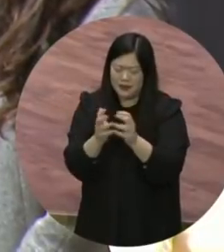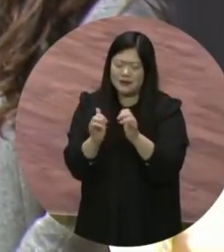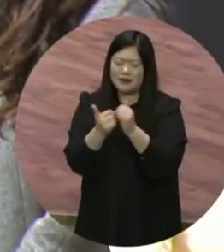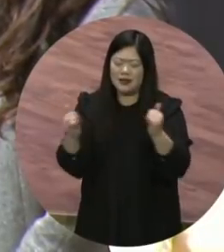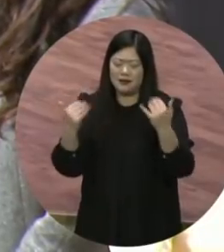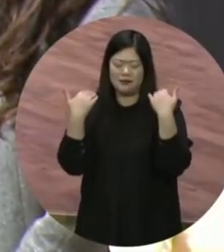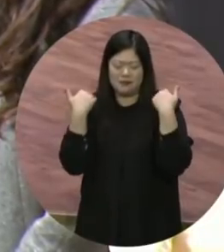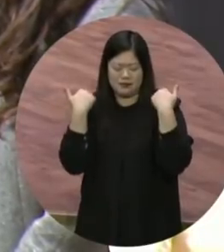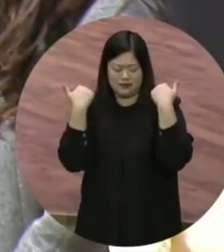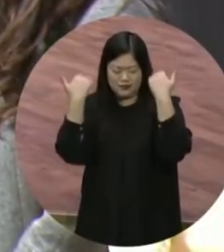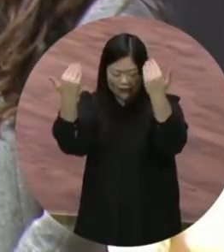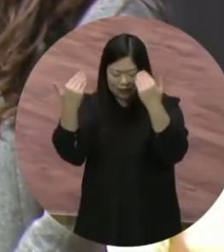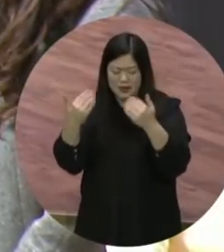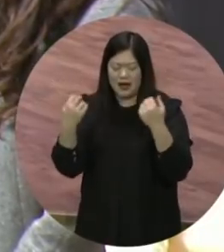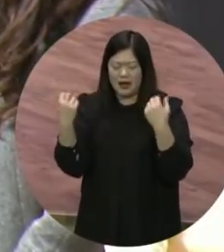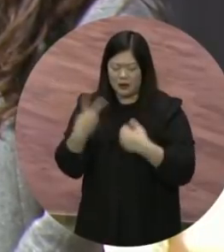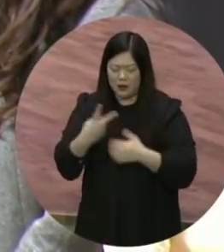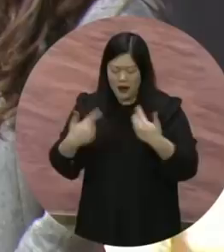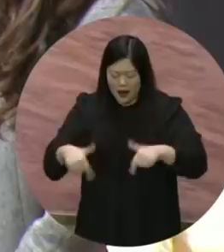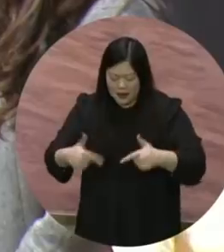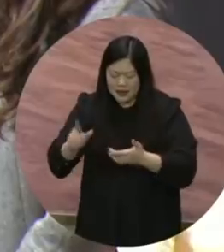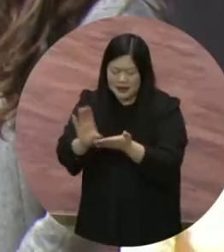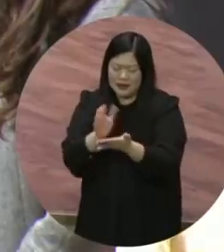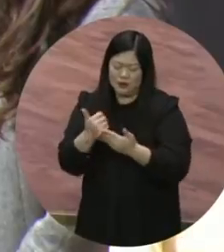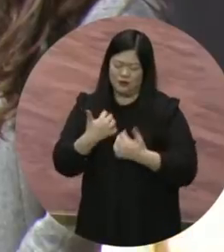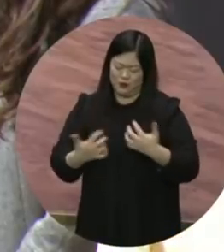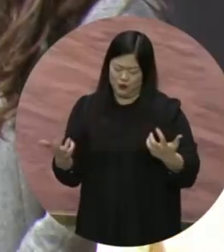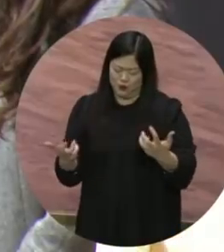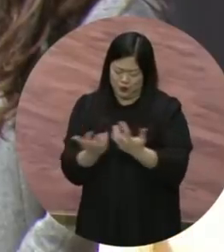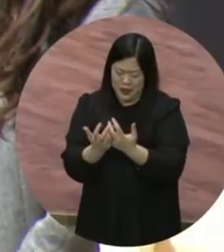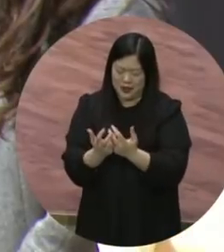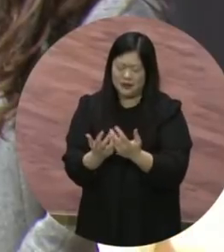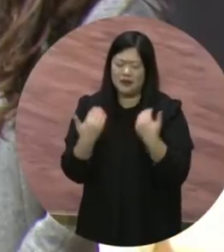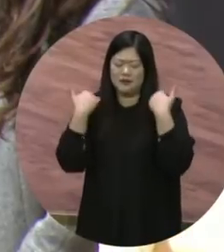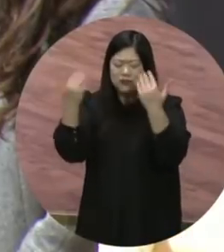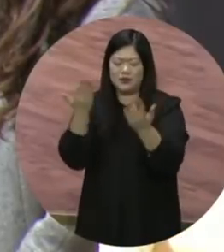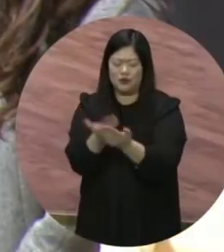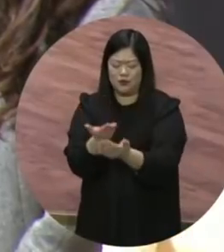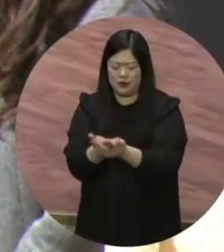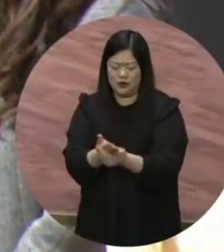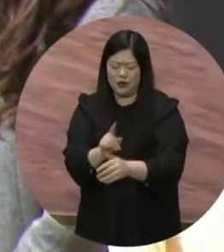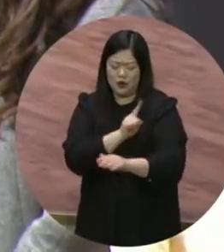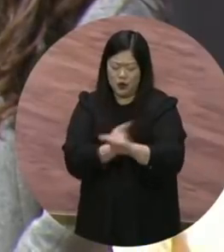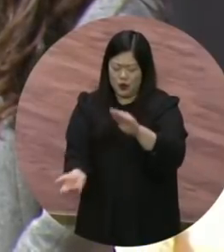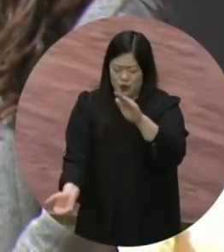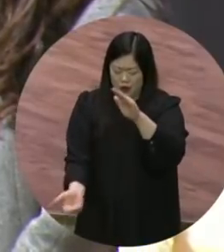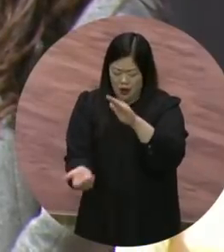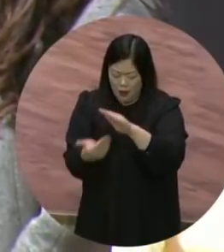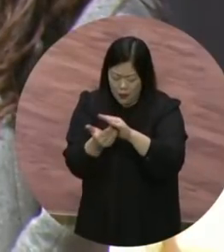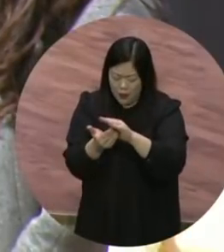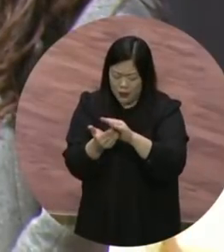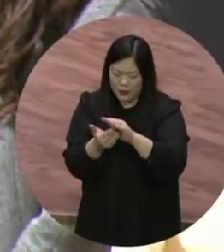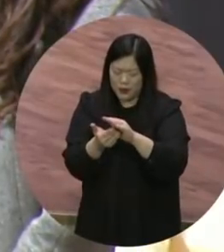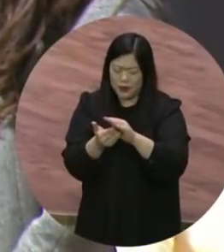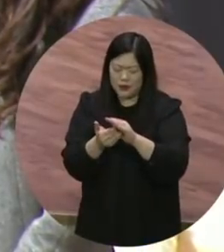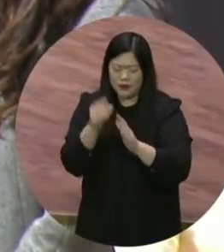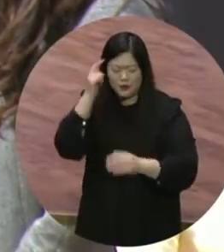수 있도록 날마다 그리스도 누리는 귀한 아들로 양육하여 주옵소서. 최고의 학부를 나와서